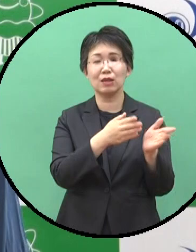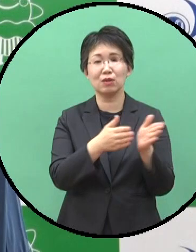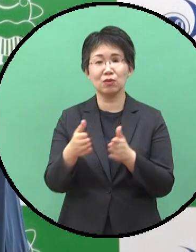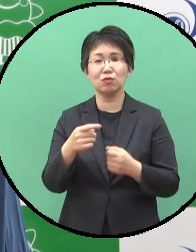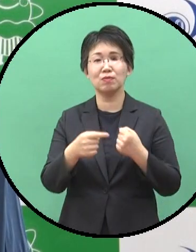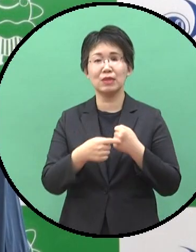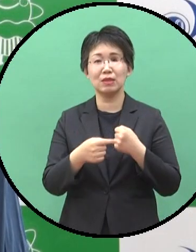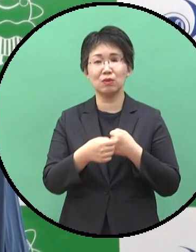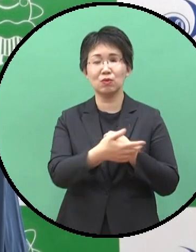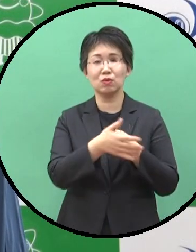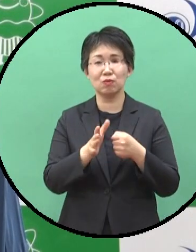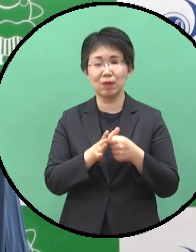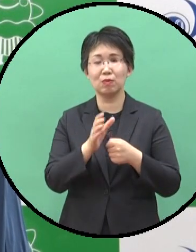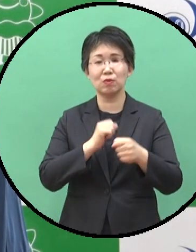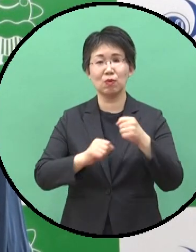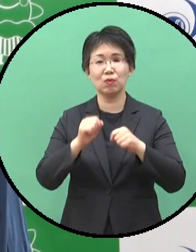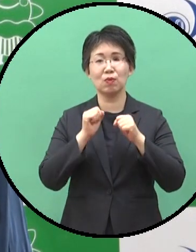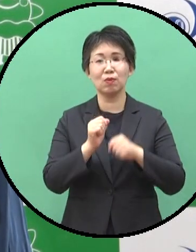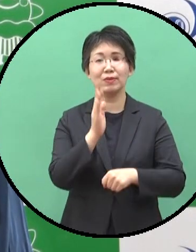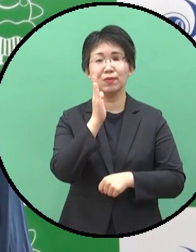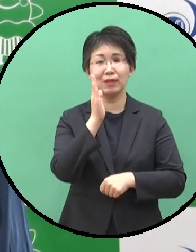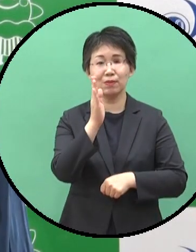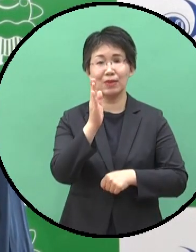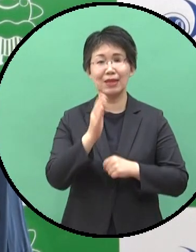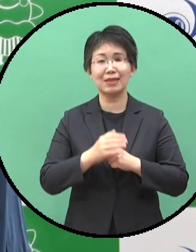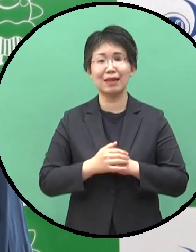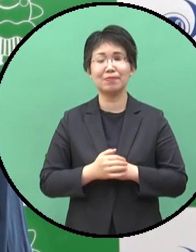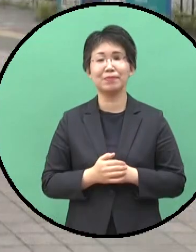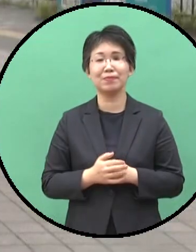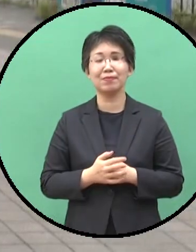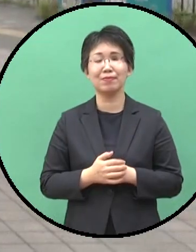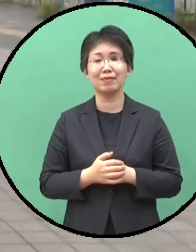備えや命を守る行動を取っていただきたいと思います。